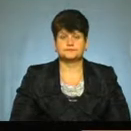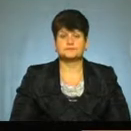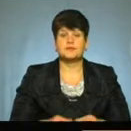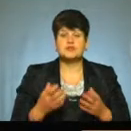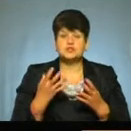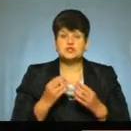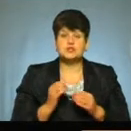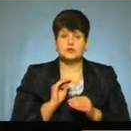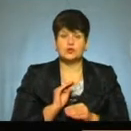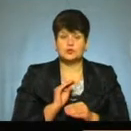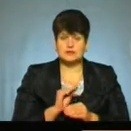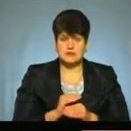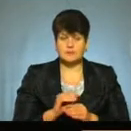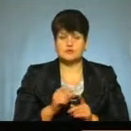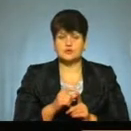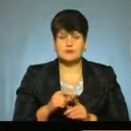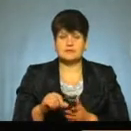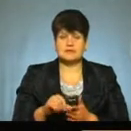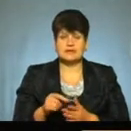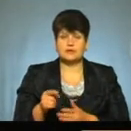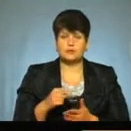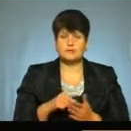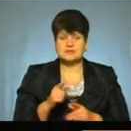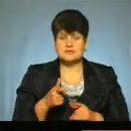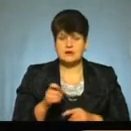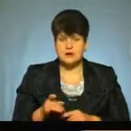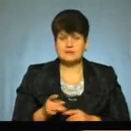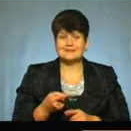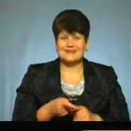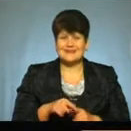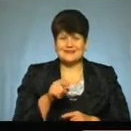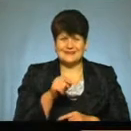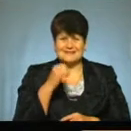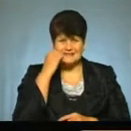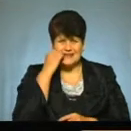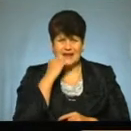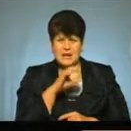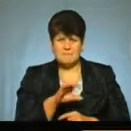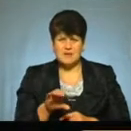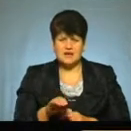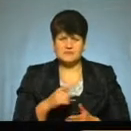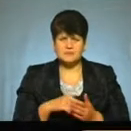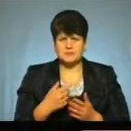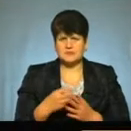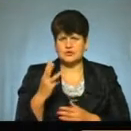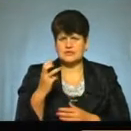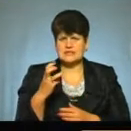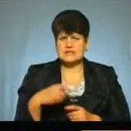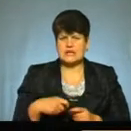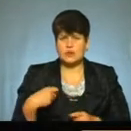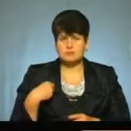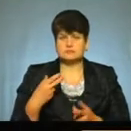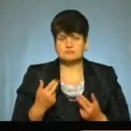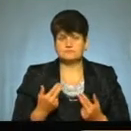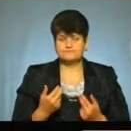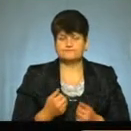Ще додам, що за словами представника «Тернопільміськгазу», таких старих мереж по місті близько 300 кілометрів. На жаль, тобто, так